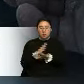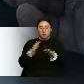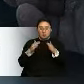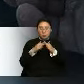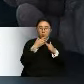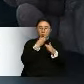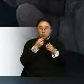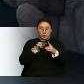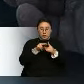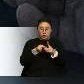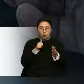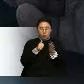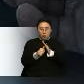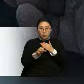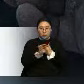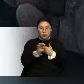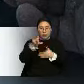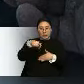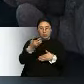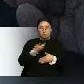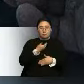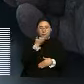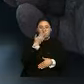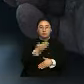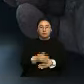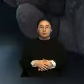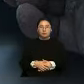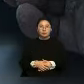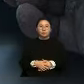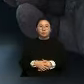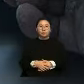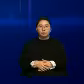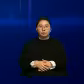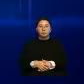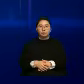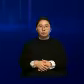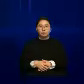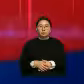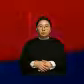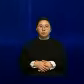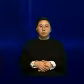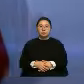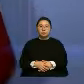근처 행정복지센터에 방문하면 카드를 받을 수 있습니다. 전진아 기자입니다.